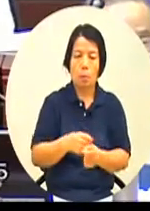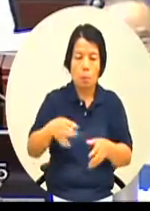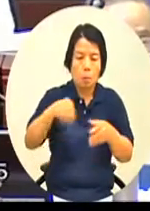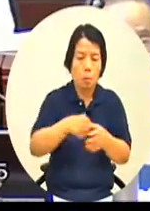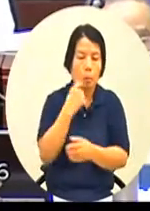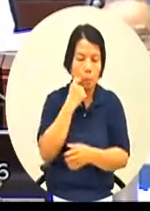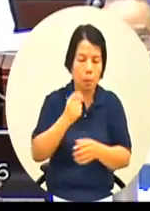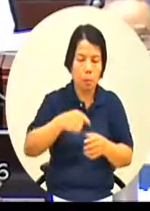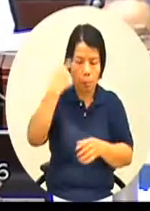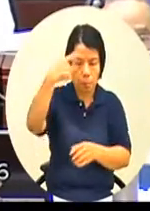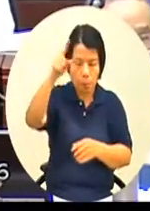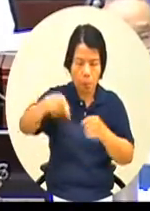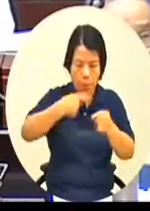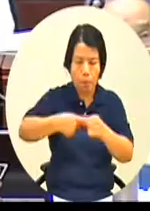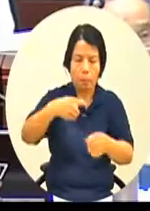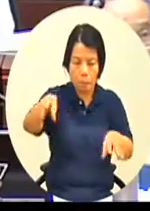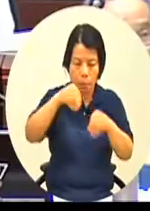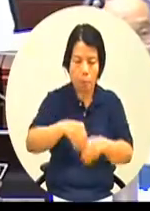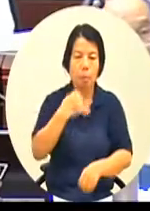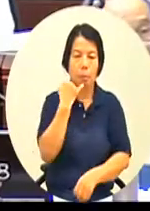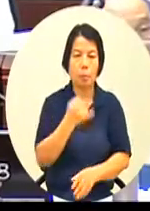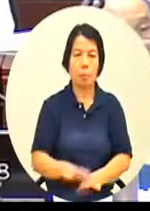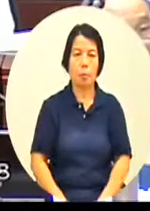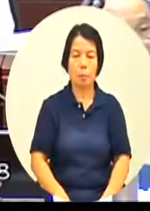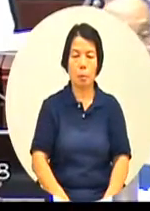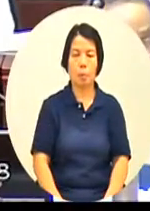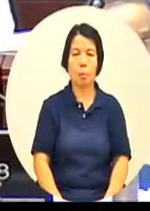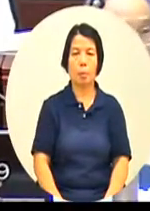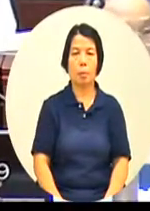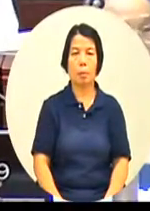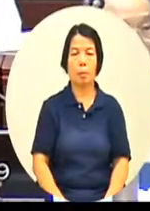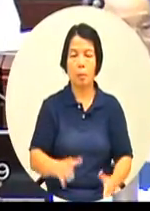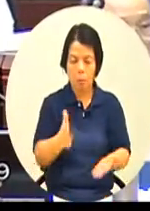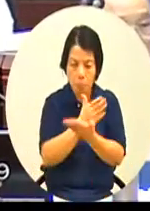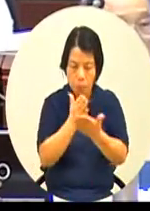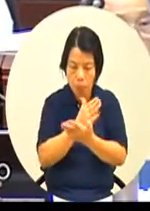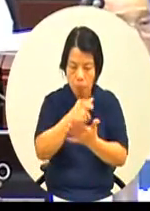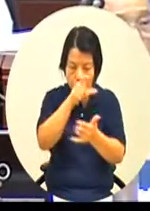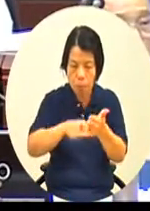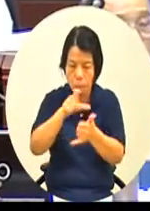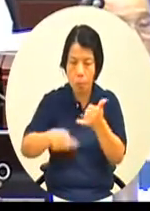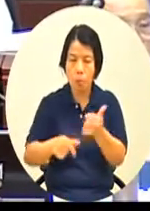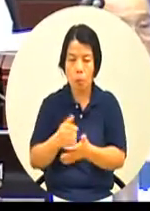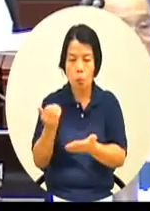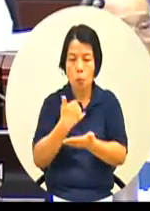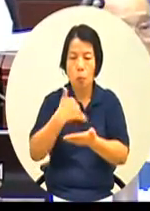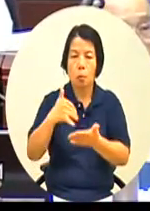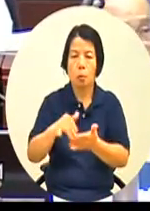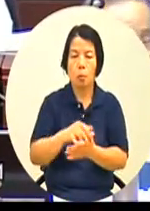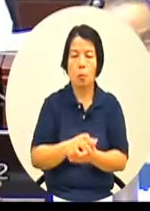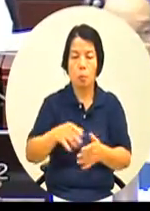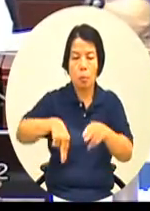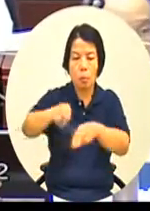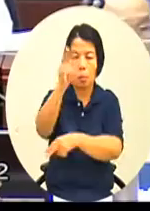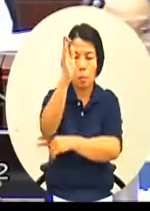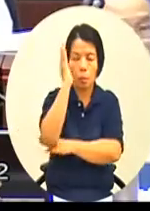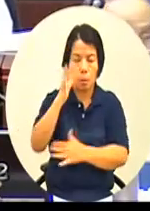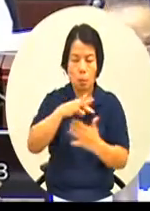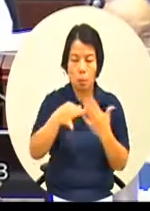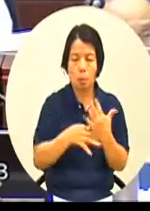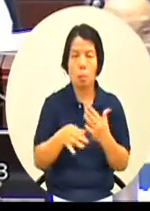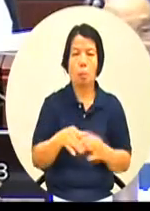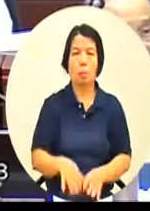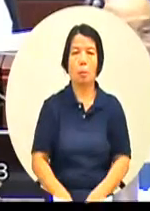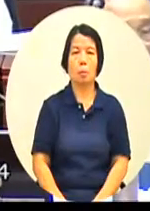那所以 目前就是评选一个方案而已。 对， 我们的预算是用在这个行政程序上的。 对，